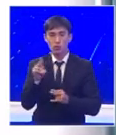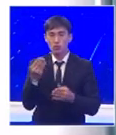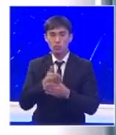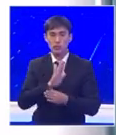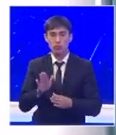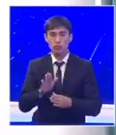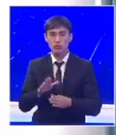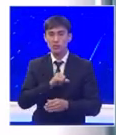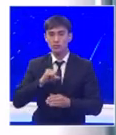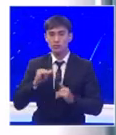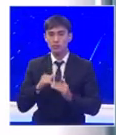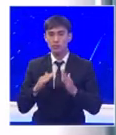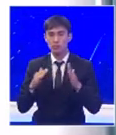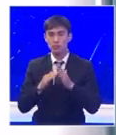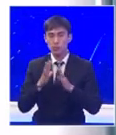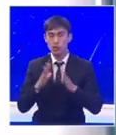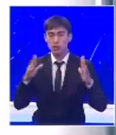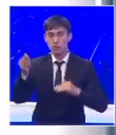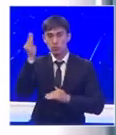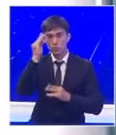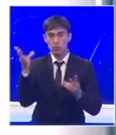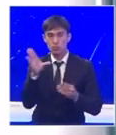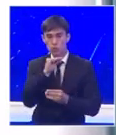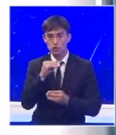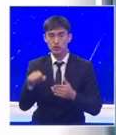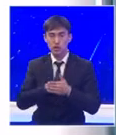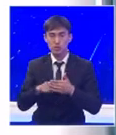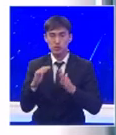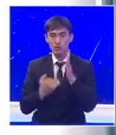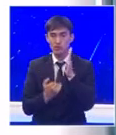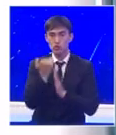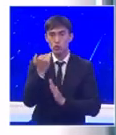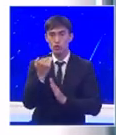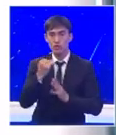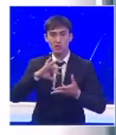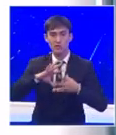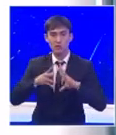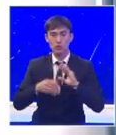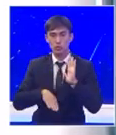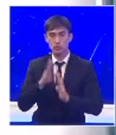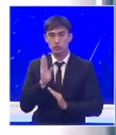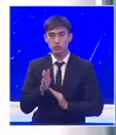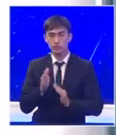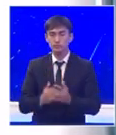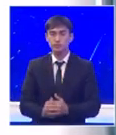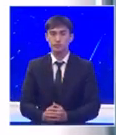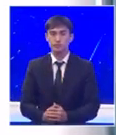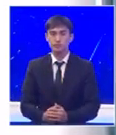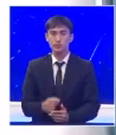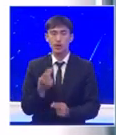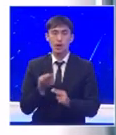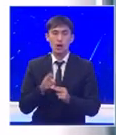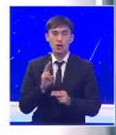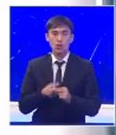человека безграничные способности, вы можете добиться очень высоких там, каких-то высот, таких,